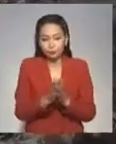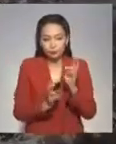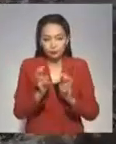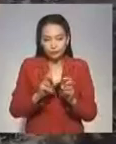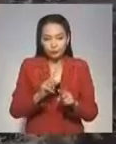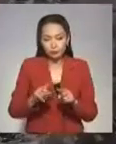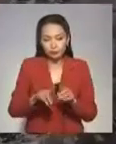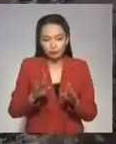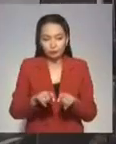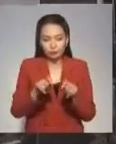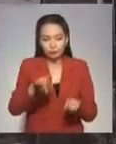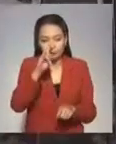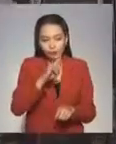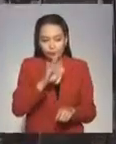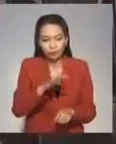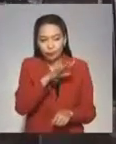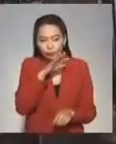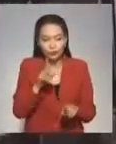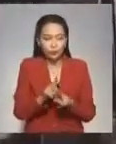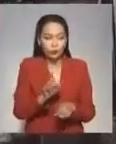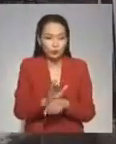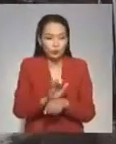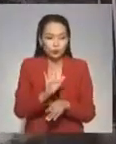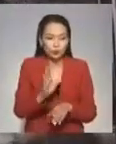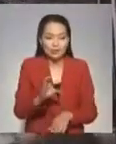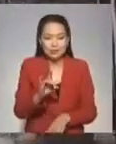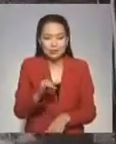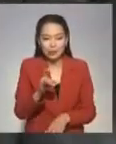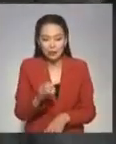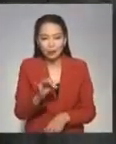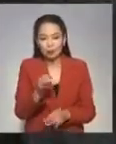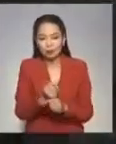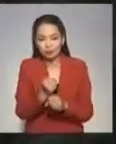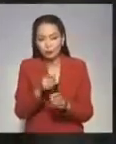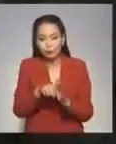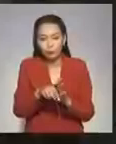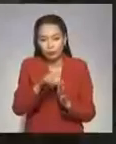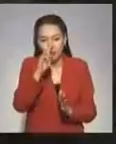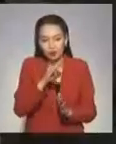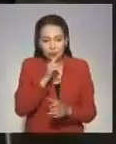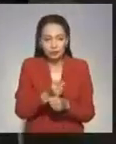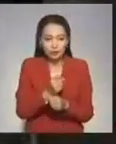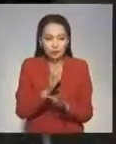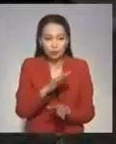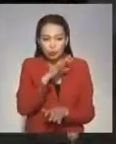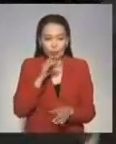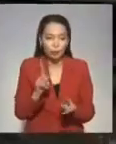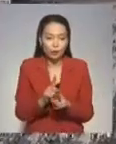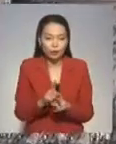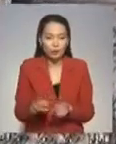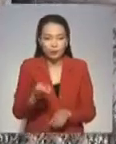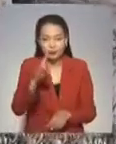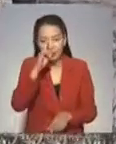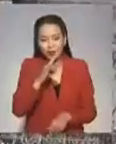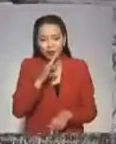скоро заработает в Казахстане. Теперь не надо будет экспортировать сырье. Все будет перерабатываться внутри страны. Уже много лет работающая в нашей республике